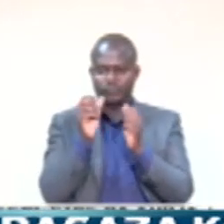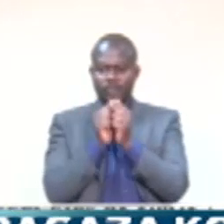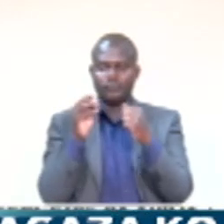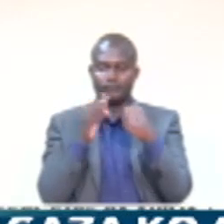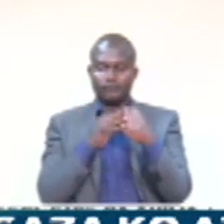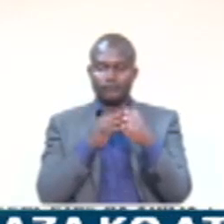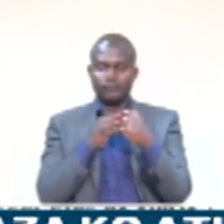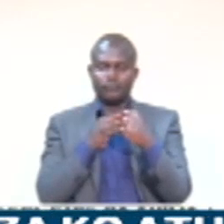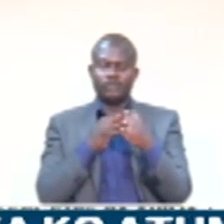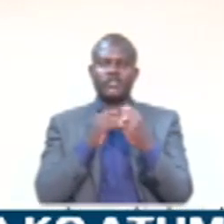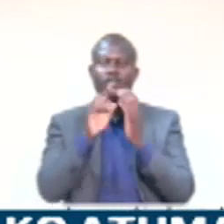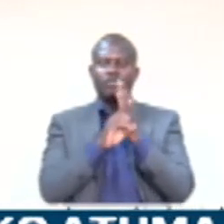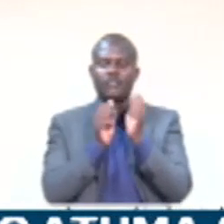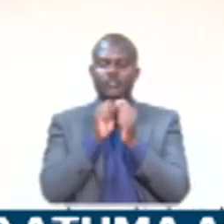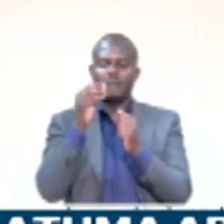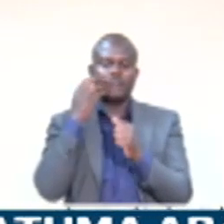016-2018 ryo kuwa